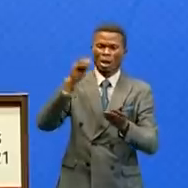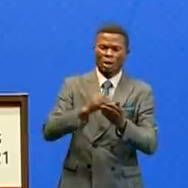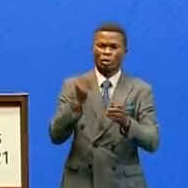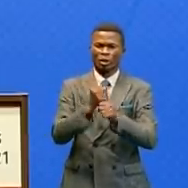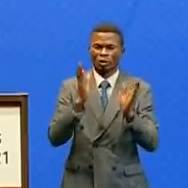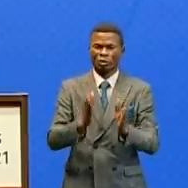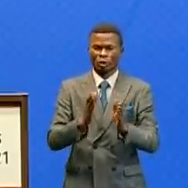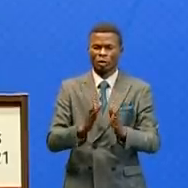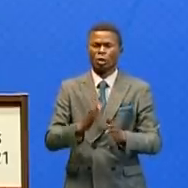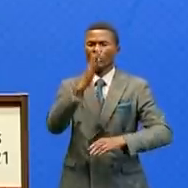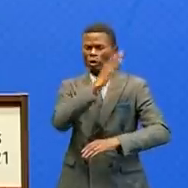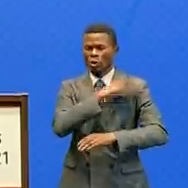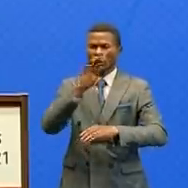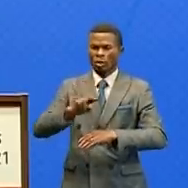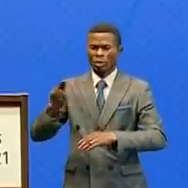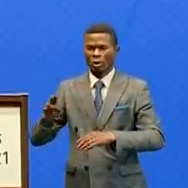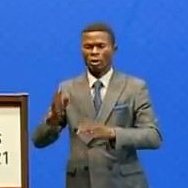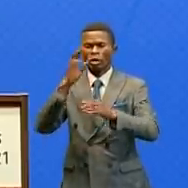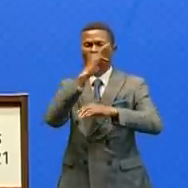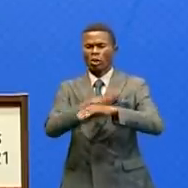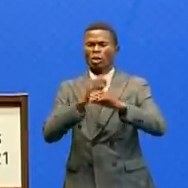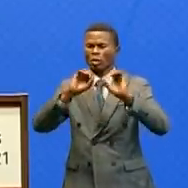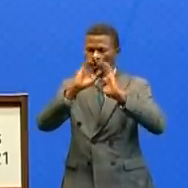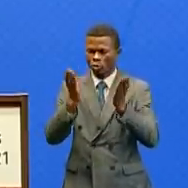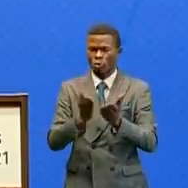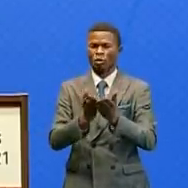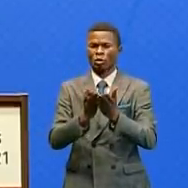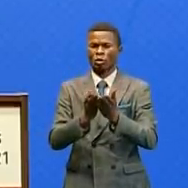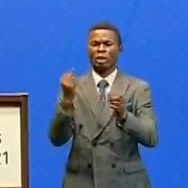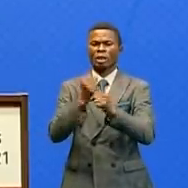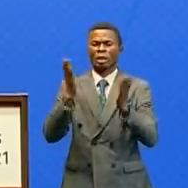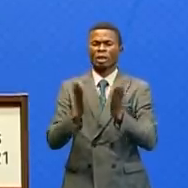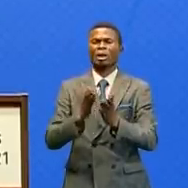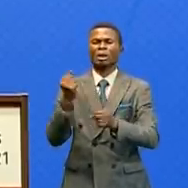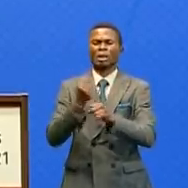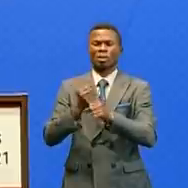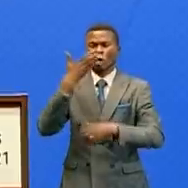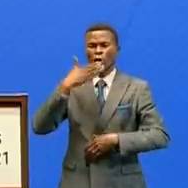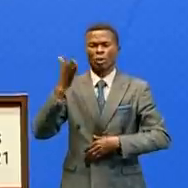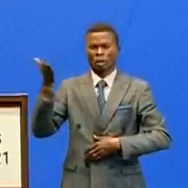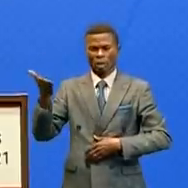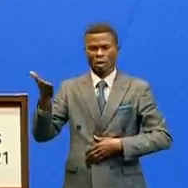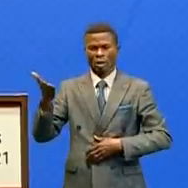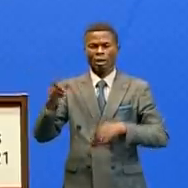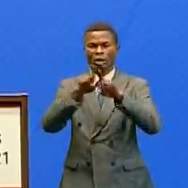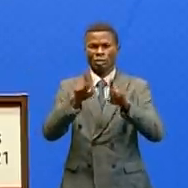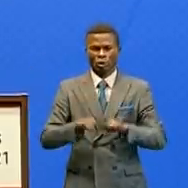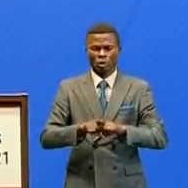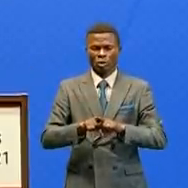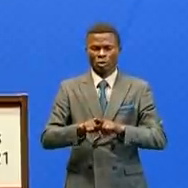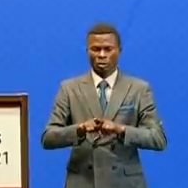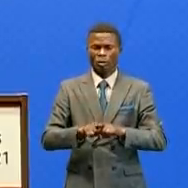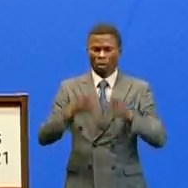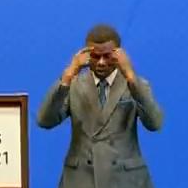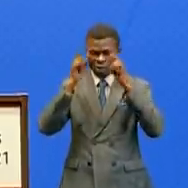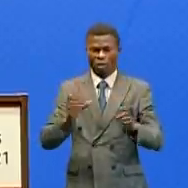la titularisation et à la promotion en grade des agents de carrière des services publics de l'État et que les